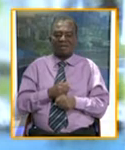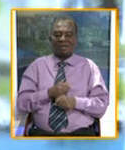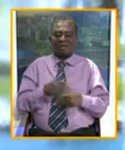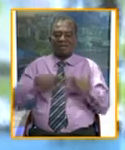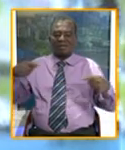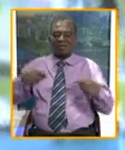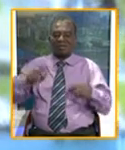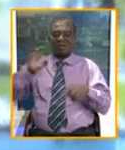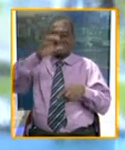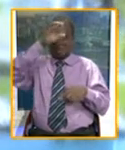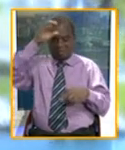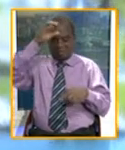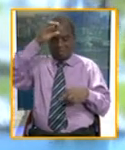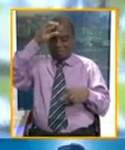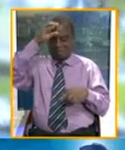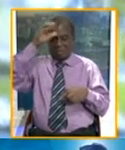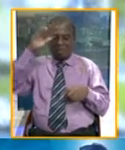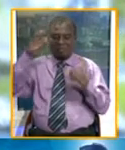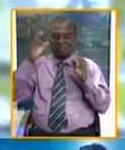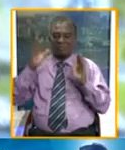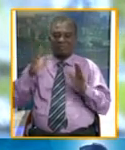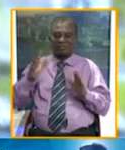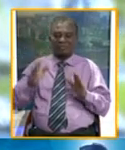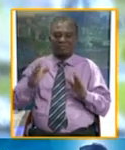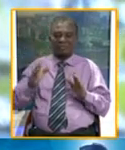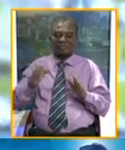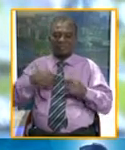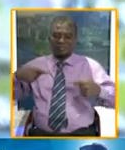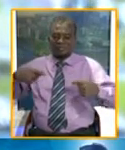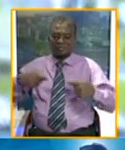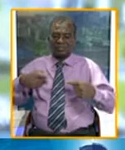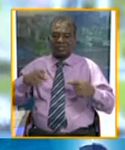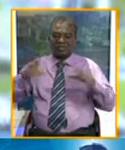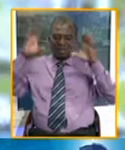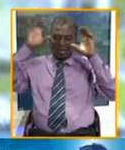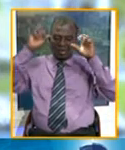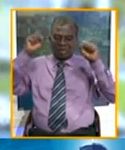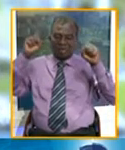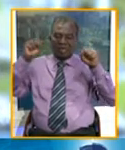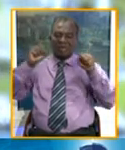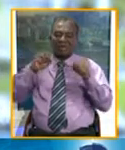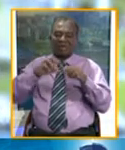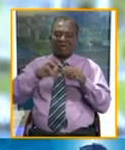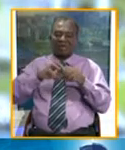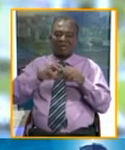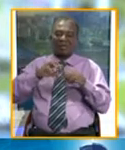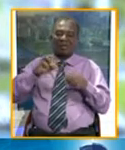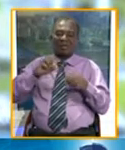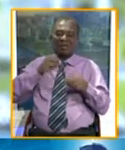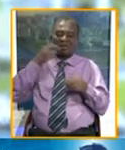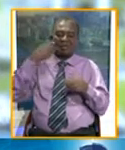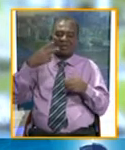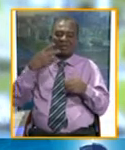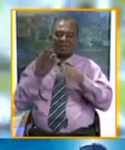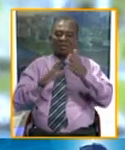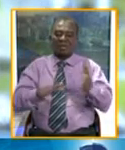L'opposant congolais Guy Brice Parfait Kolela, principal rival du président sortant Denis Sassou Nguesso, on le sait, est